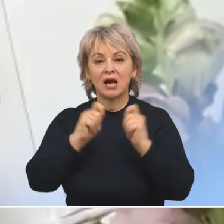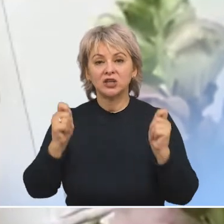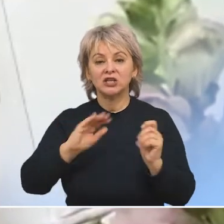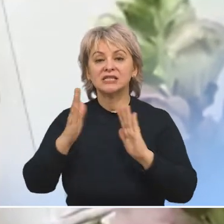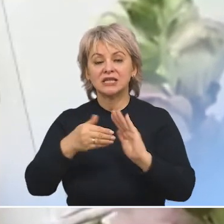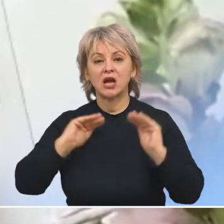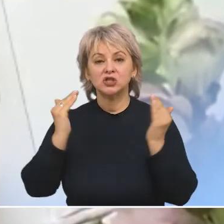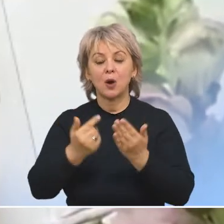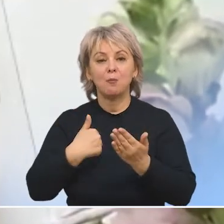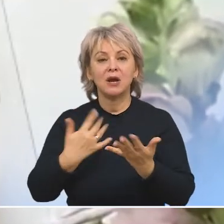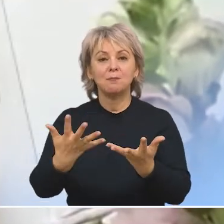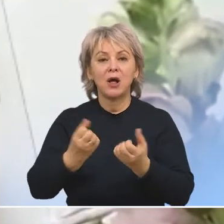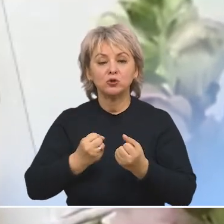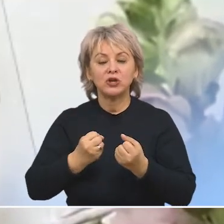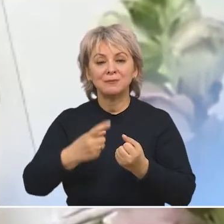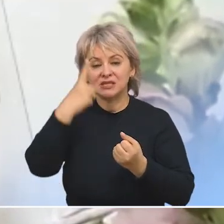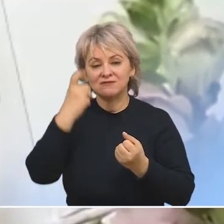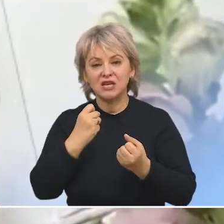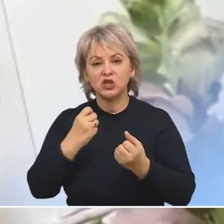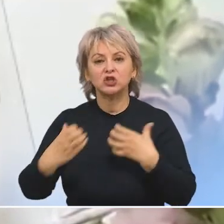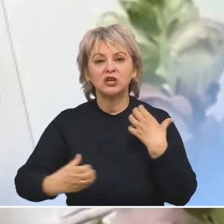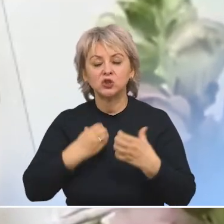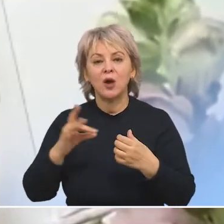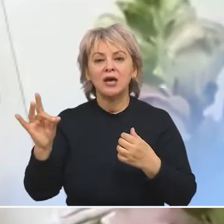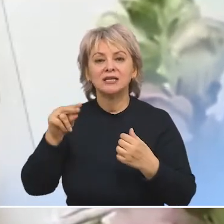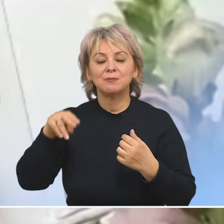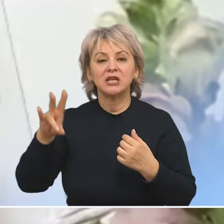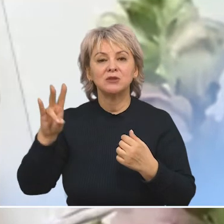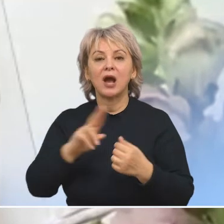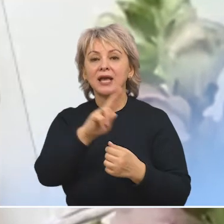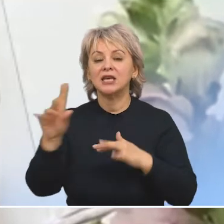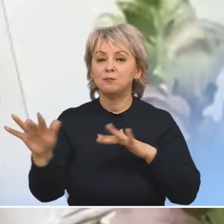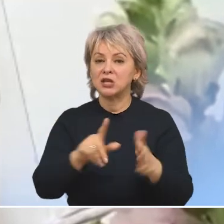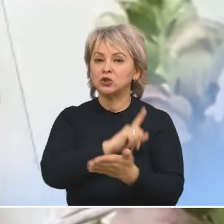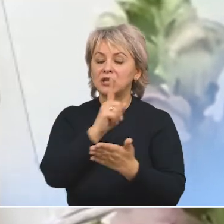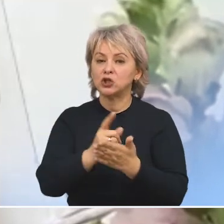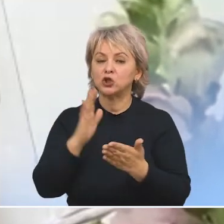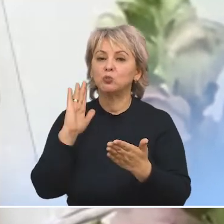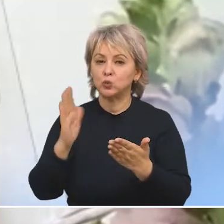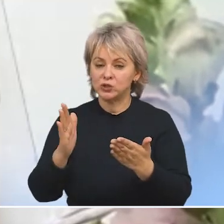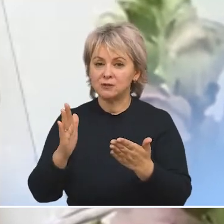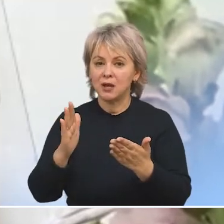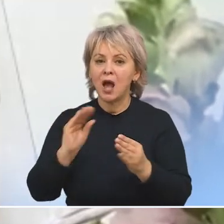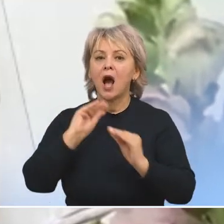открытия, снятия карантина мы получаем тревожные сведения от Роспотребнадзора о том, какими мерами должны мы